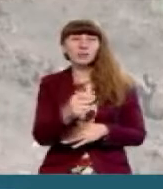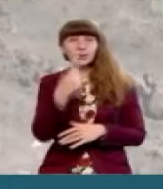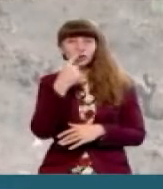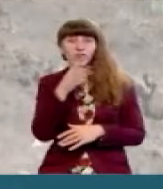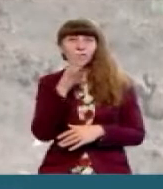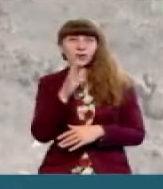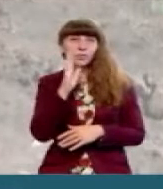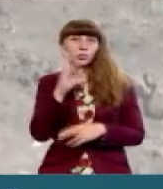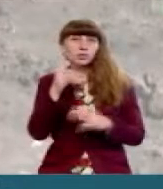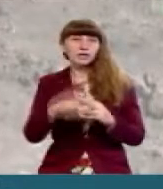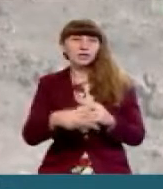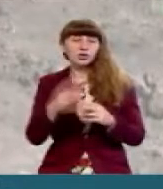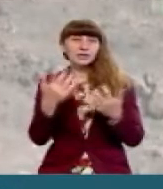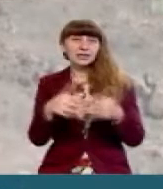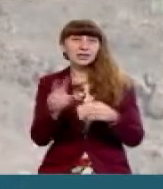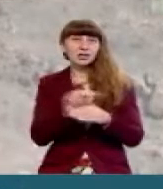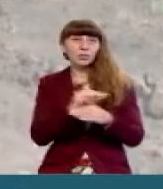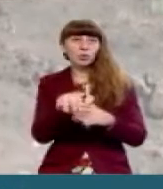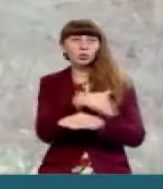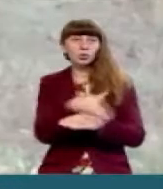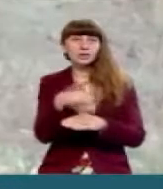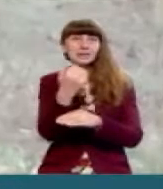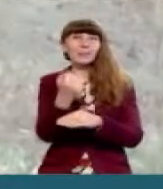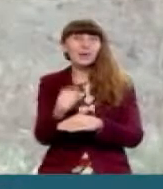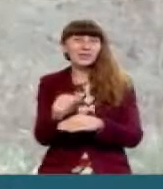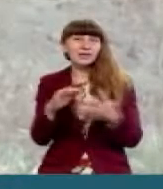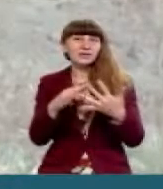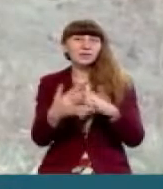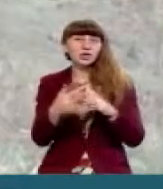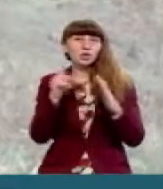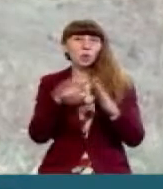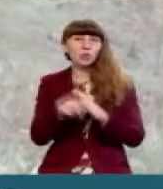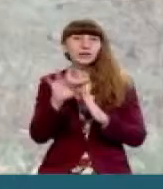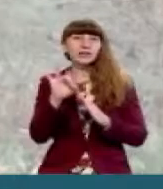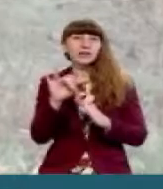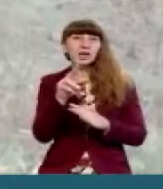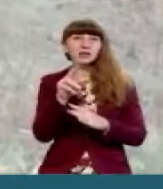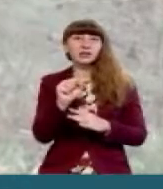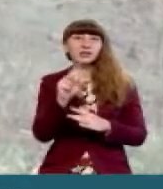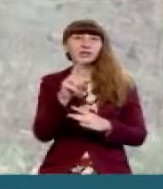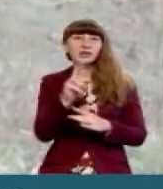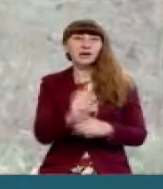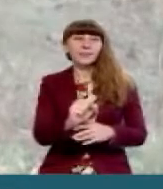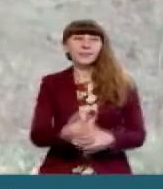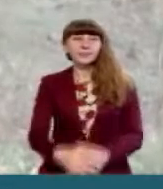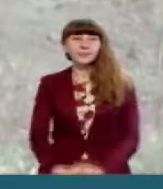арада Силантьевка ауылындағы Победа көшесінің орташа жөндеуі аяқталмақ. Жанар Ержанова, Олжас Сенжігітов, Қостанай телеарнасы.